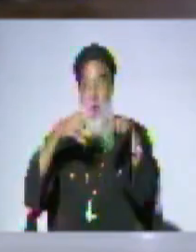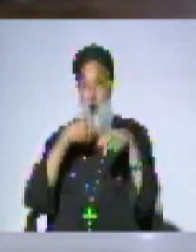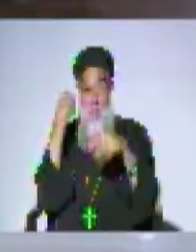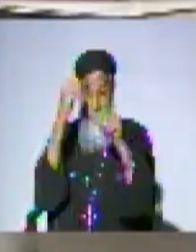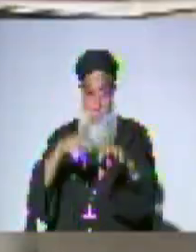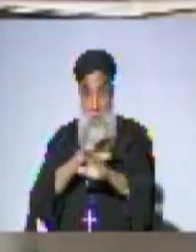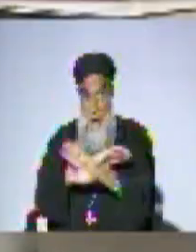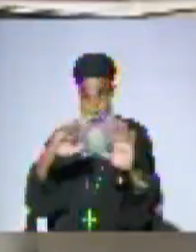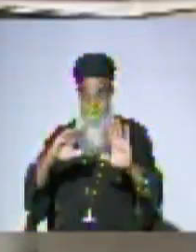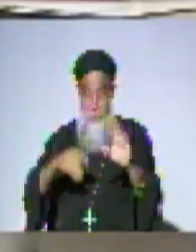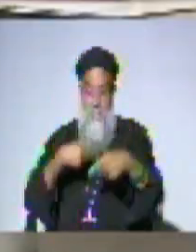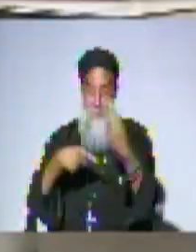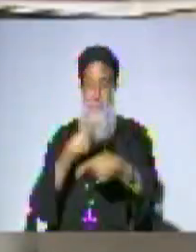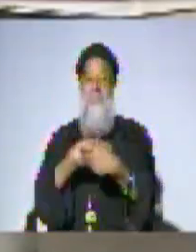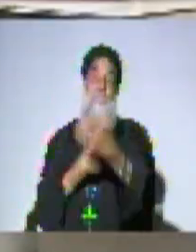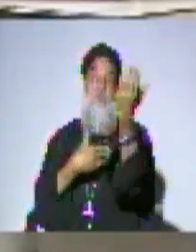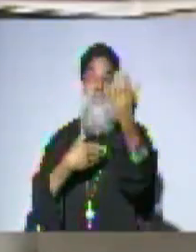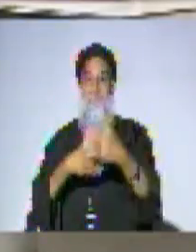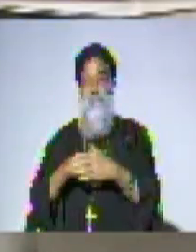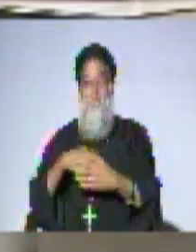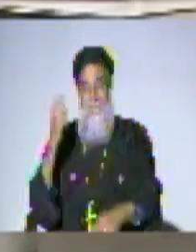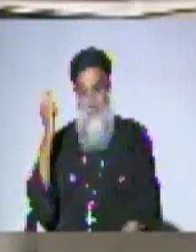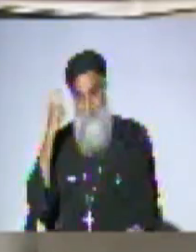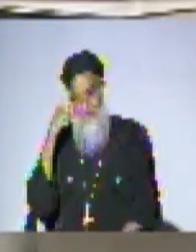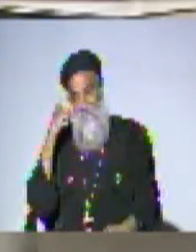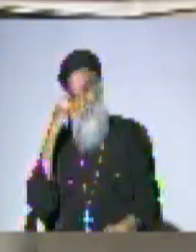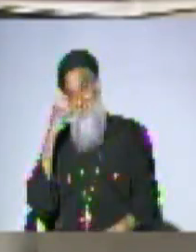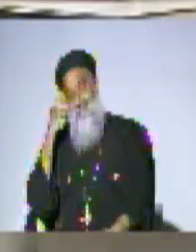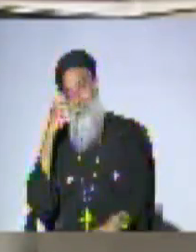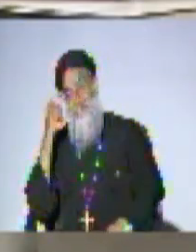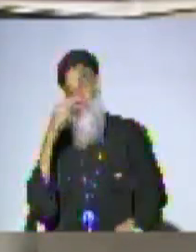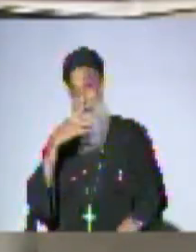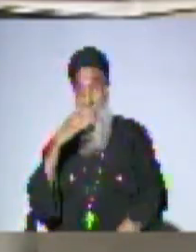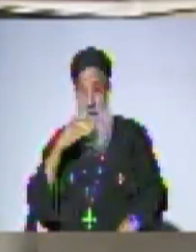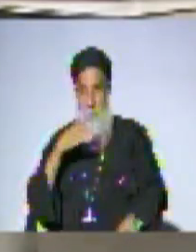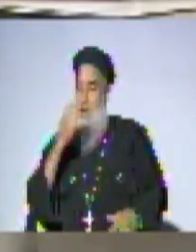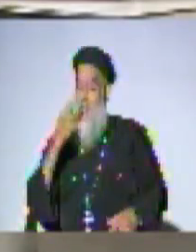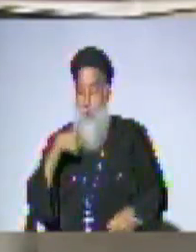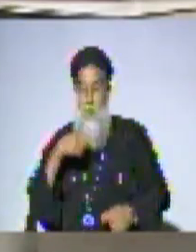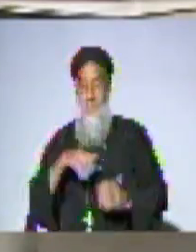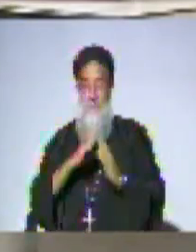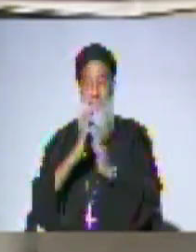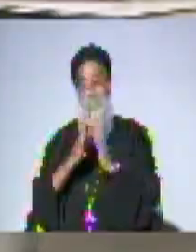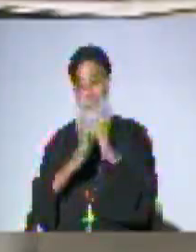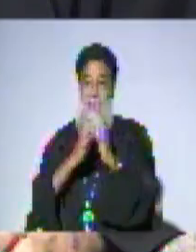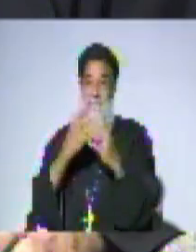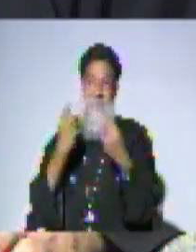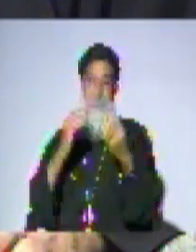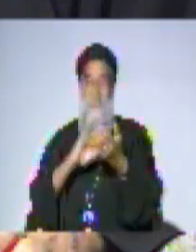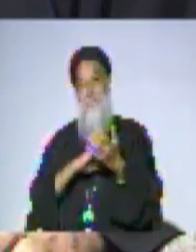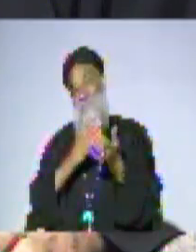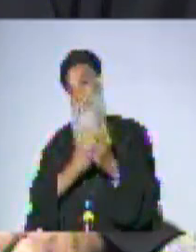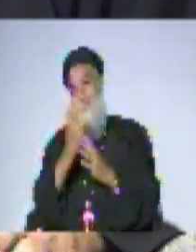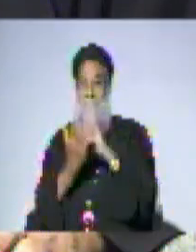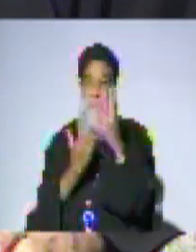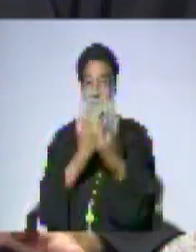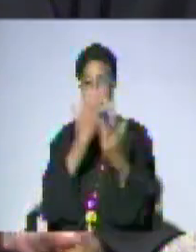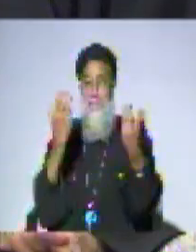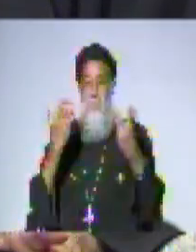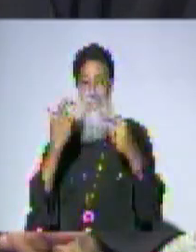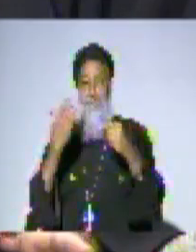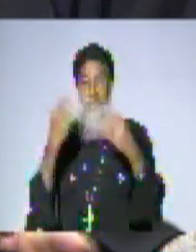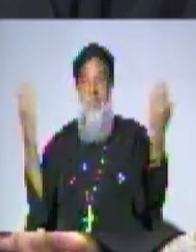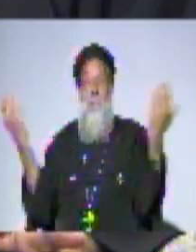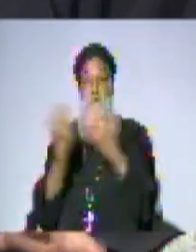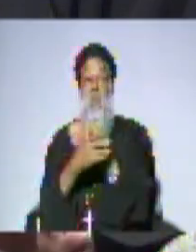ناطقة، مذبح ناطق إلهي. تمييزا عن عن